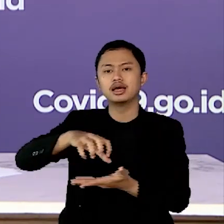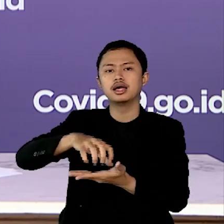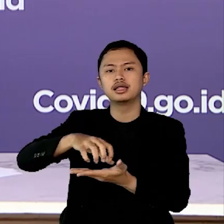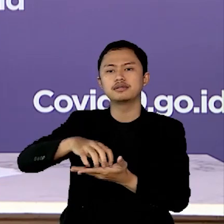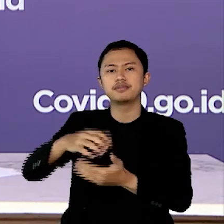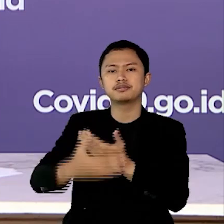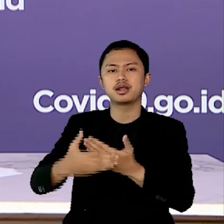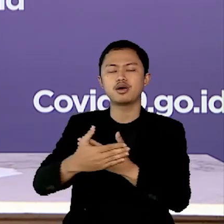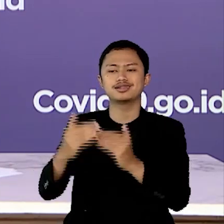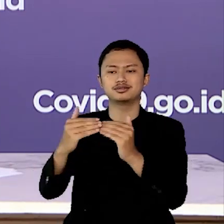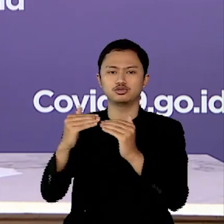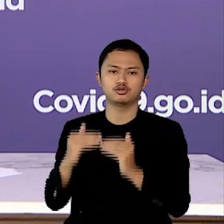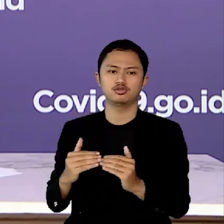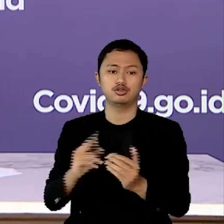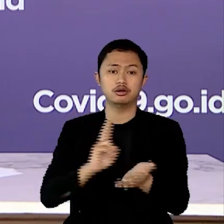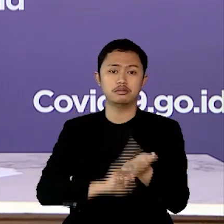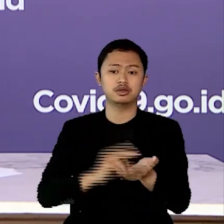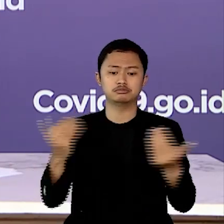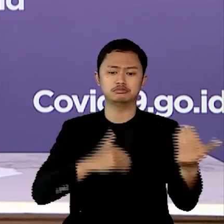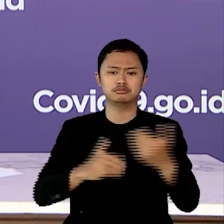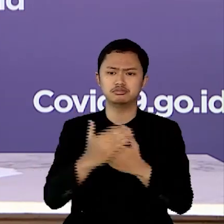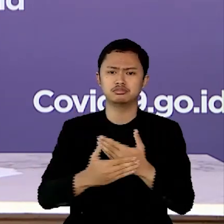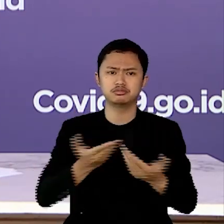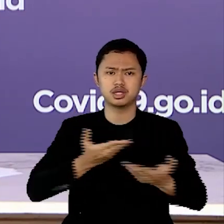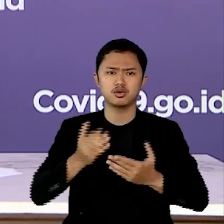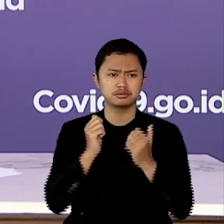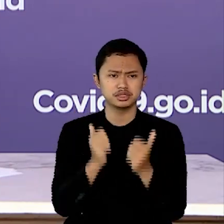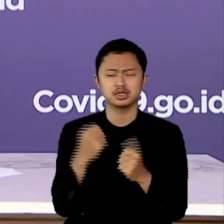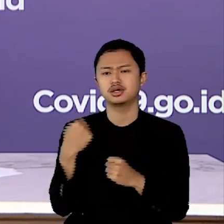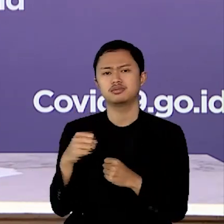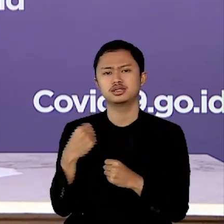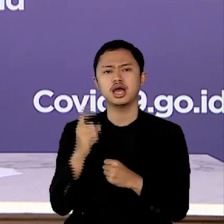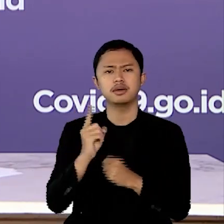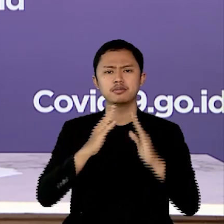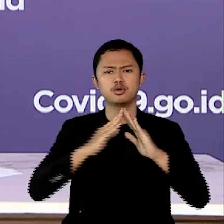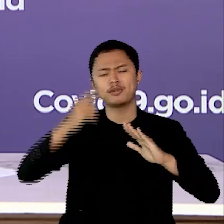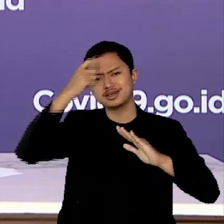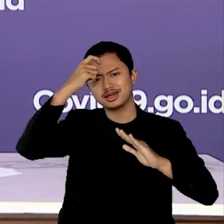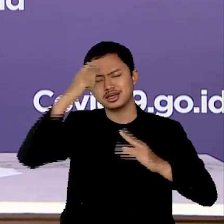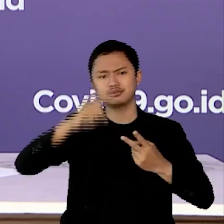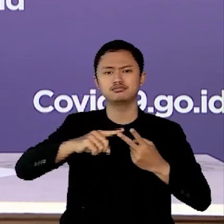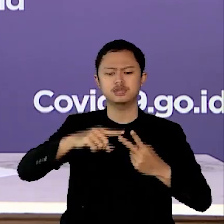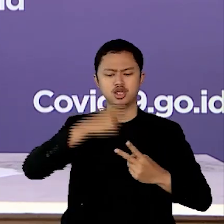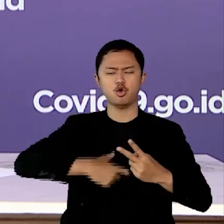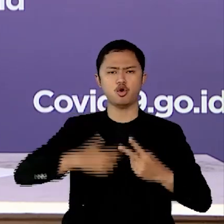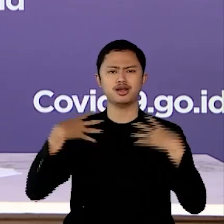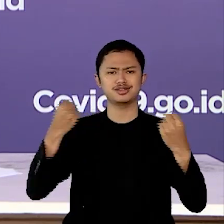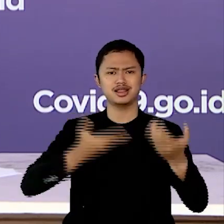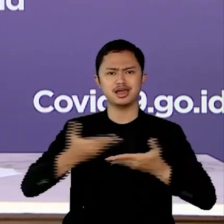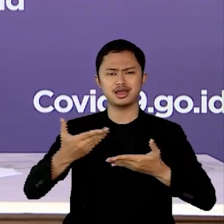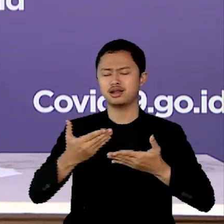semakin menipis dan pasien tidak tertangani dengan baik karena kapasitas rumah sakit dan tenaga kesehatan yang